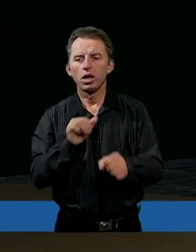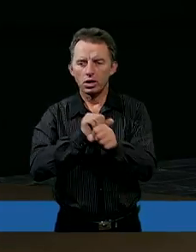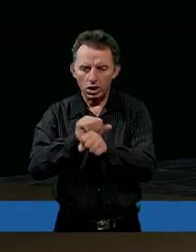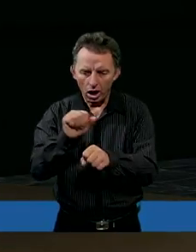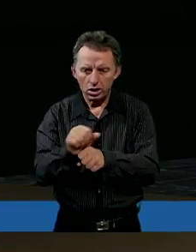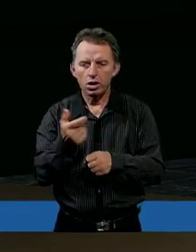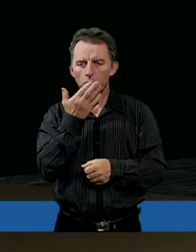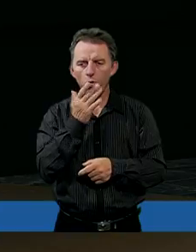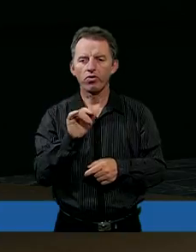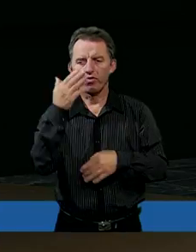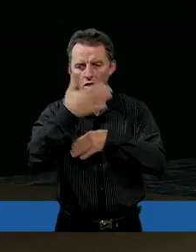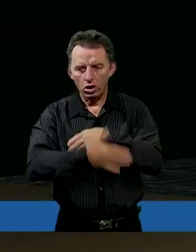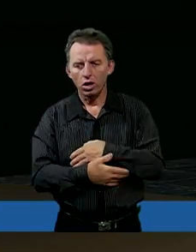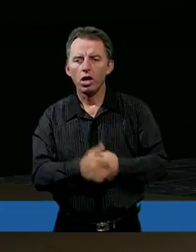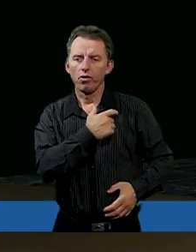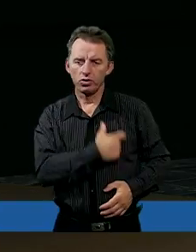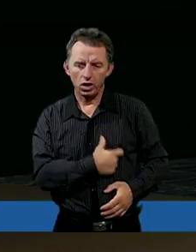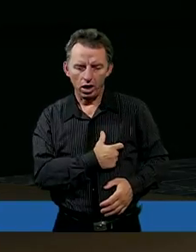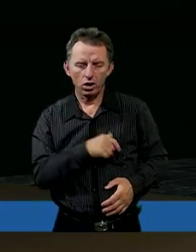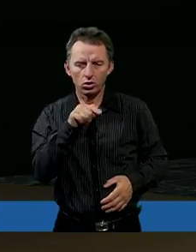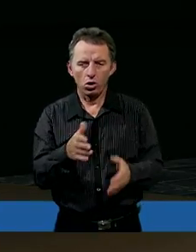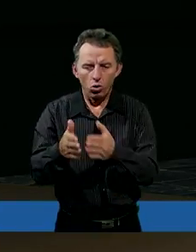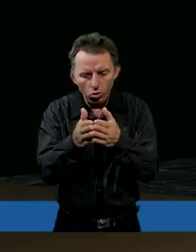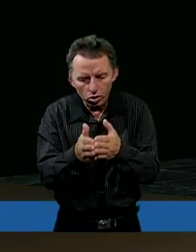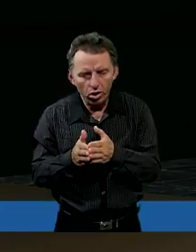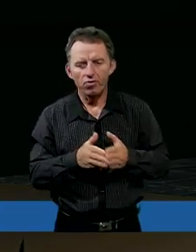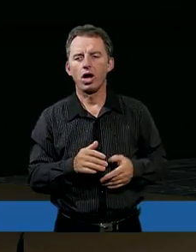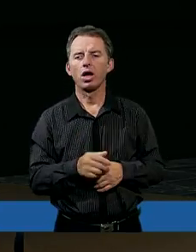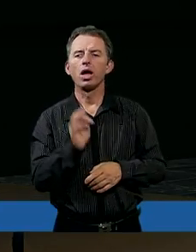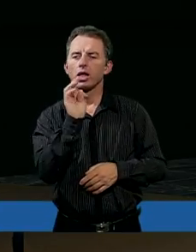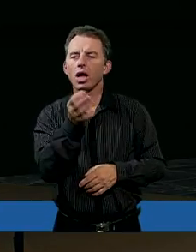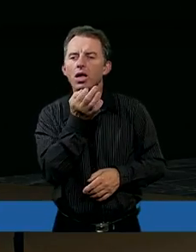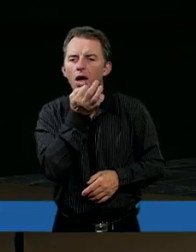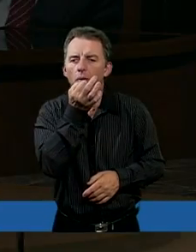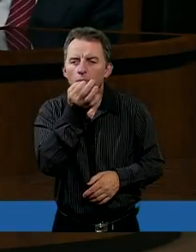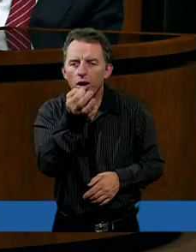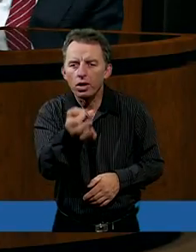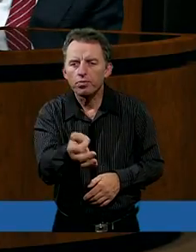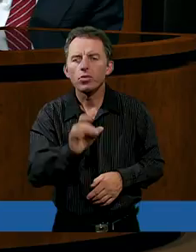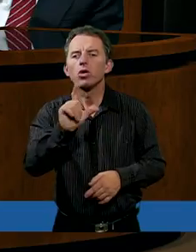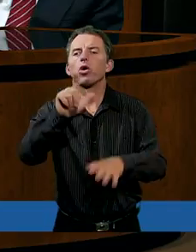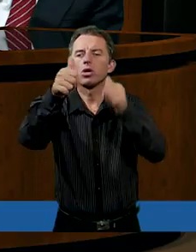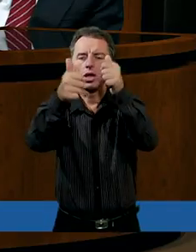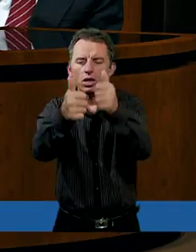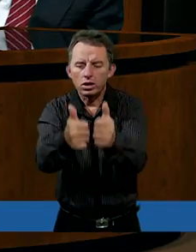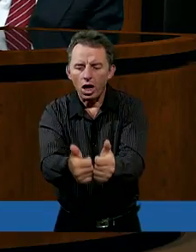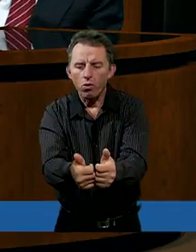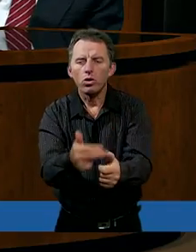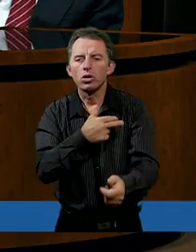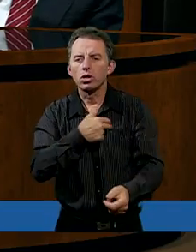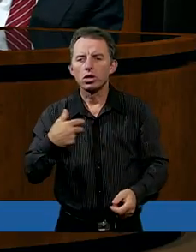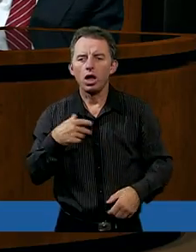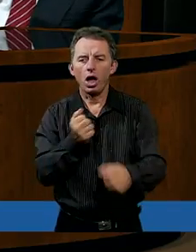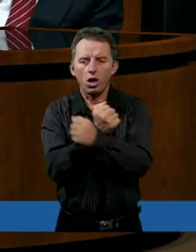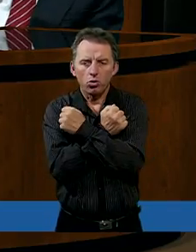zaistniał, bo w końcu mówi tak, a w sercu to ukrywałeś, czy takie pytanie, no i co się, Panie, stało z naszą miłością,